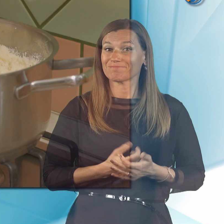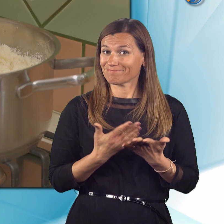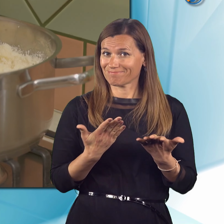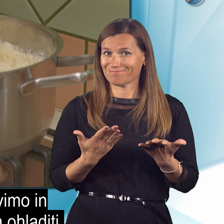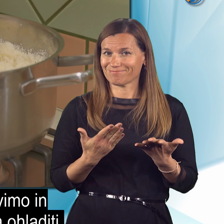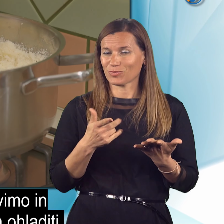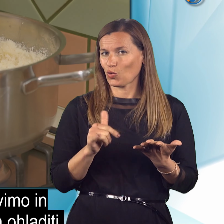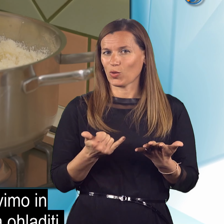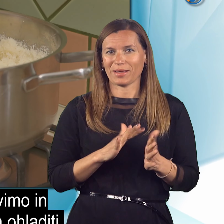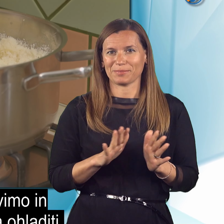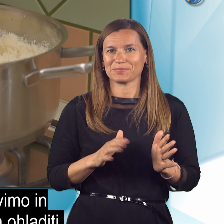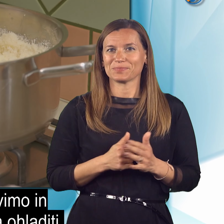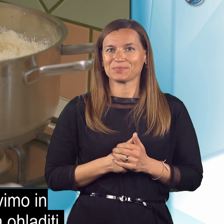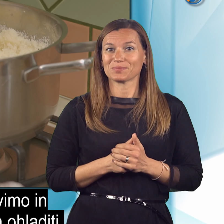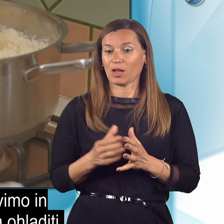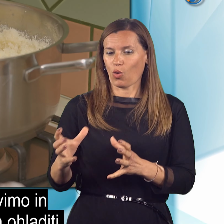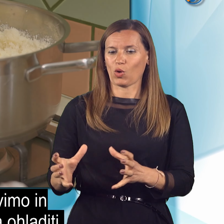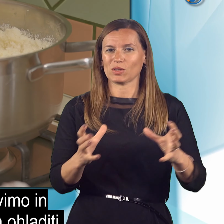Takole.